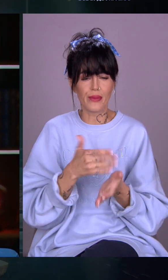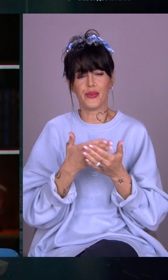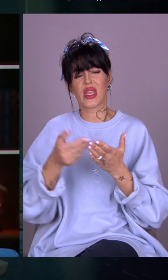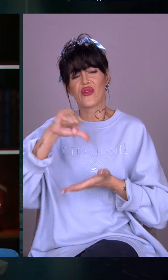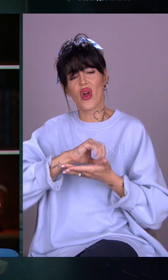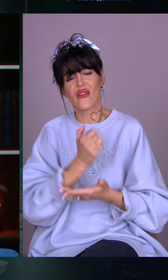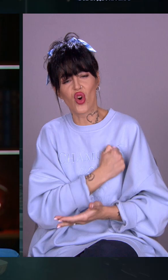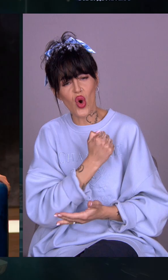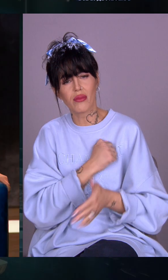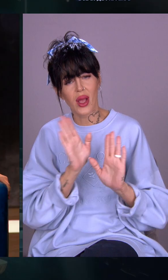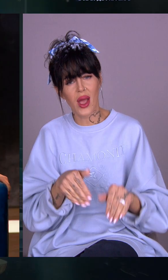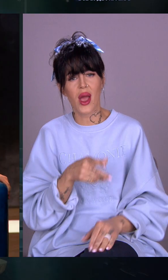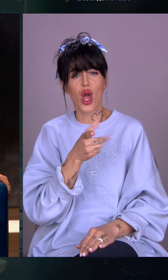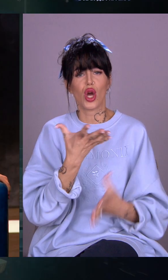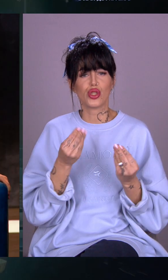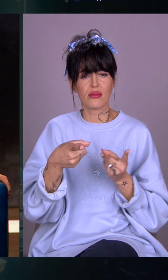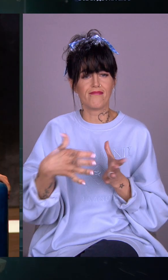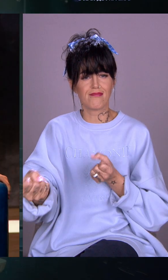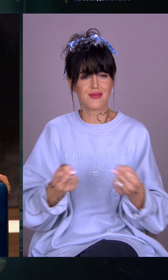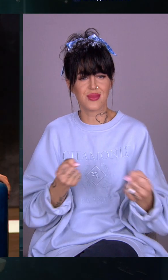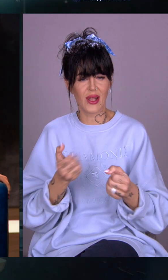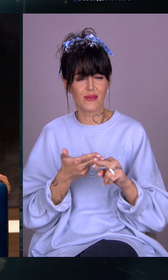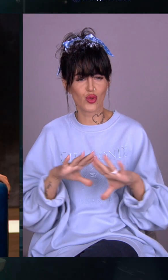ви ще й ганяєте тачки. Да.